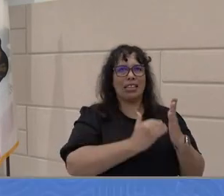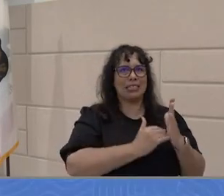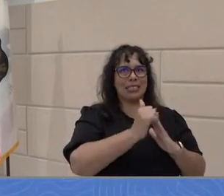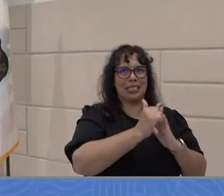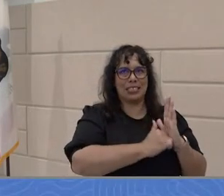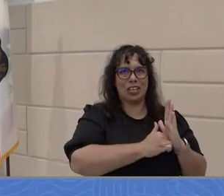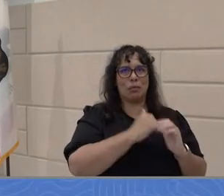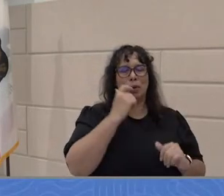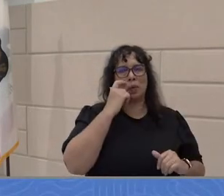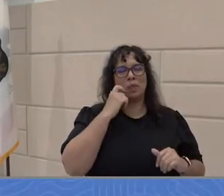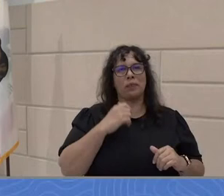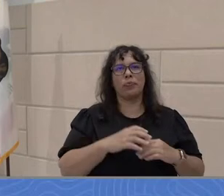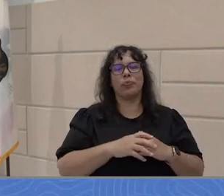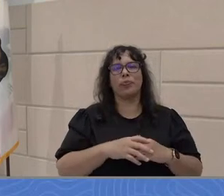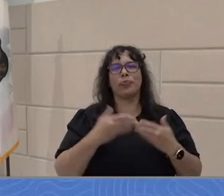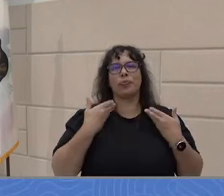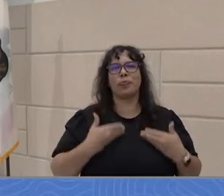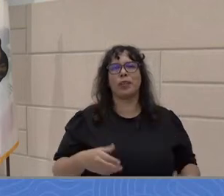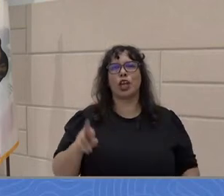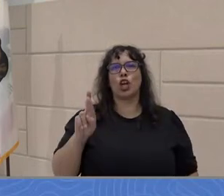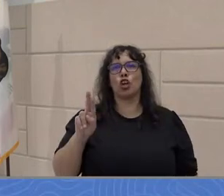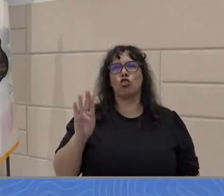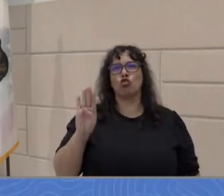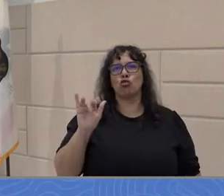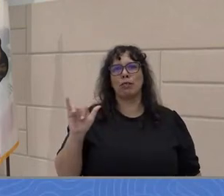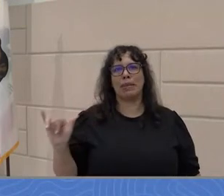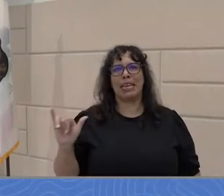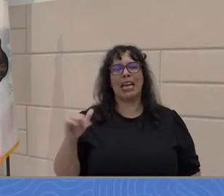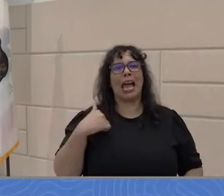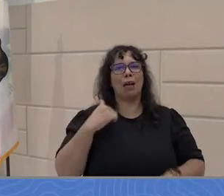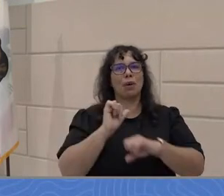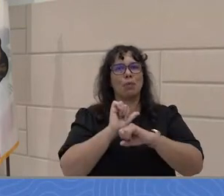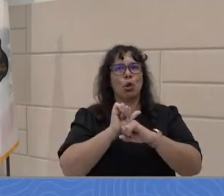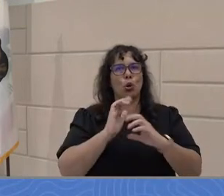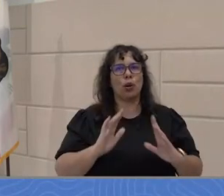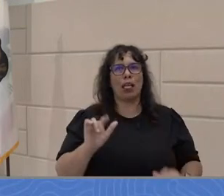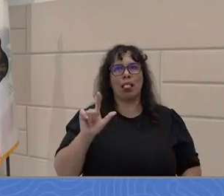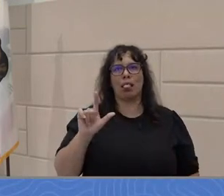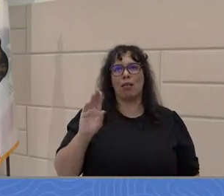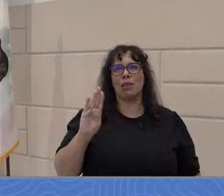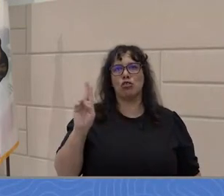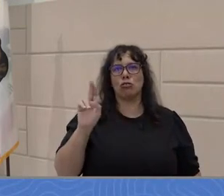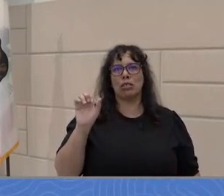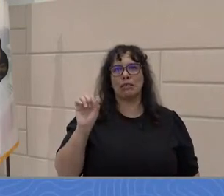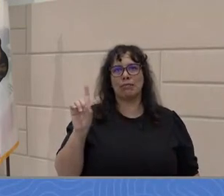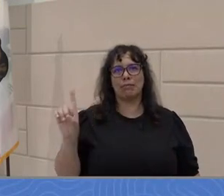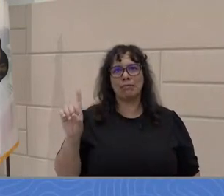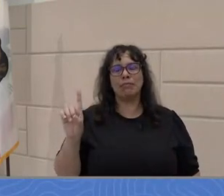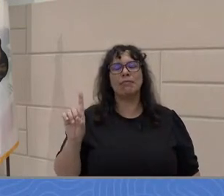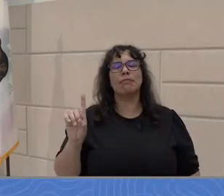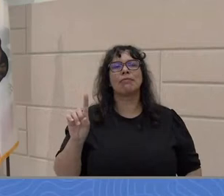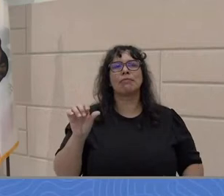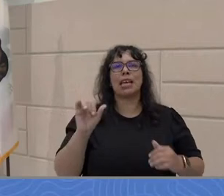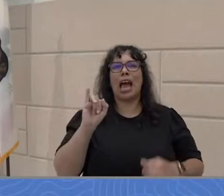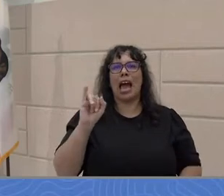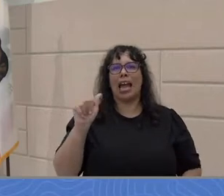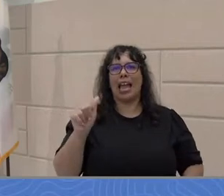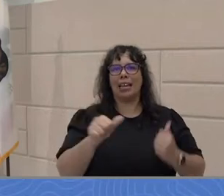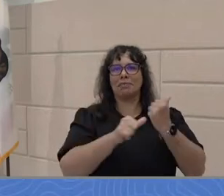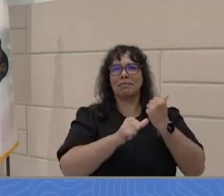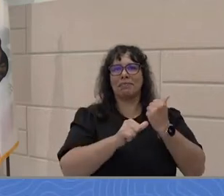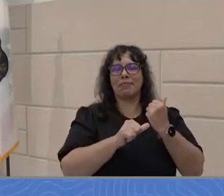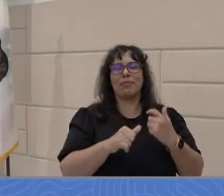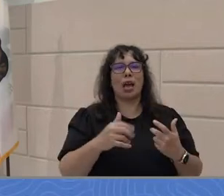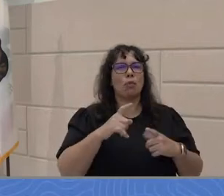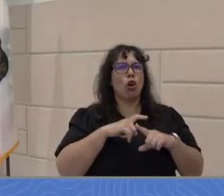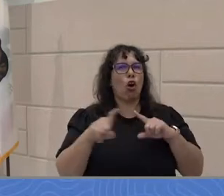លហើយយើងនៅតែរងស្ដាប់គាត់ឈ្មោះ Ruby Yamas គាត់ជាបុគ្គលិកក្នុងក្រសួងអប់រំ District Long Beach គាត់ជាគ្រូ